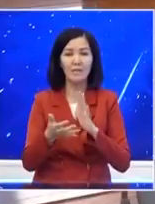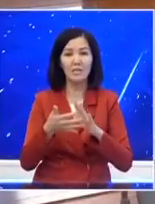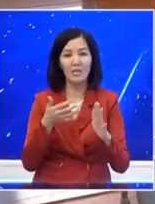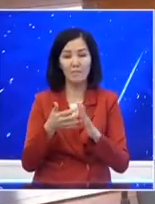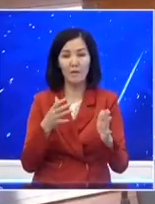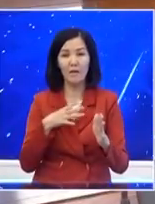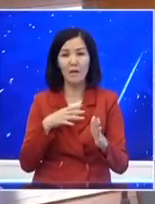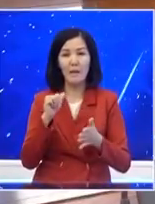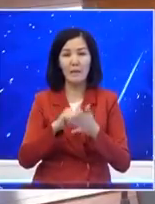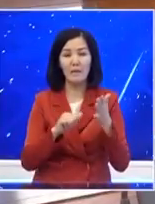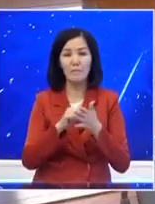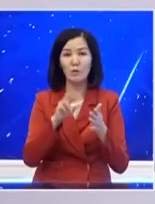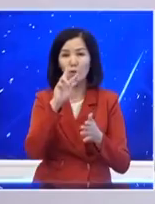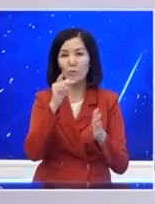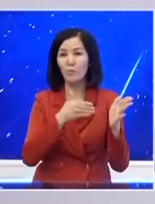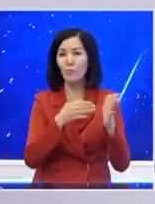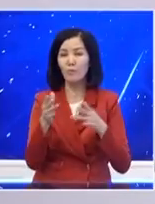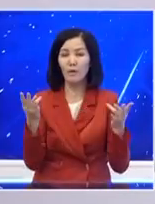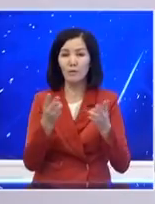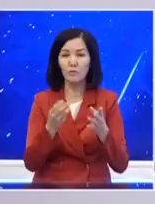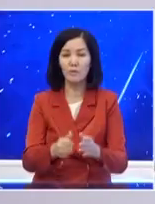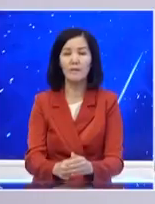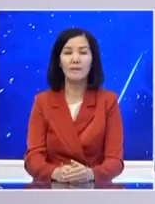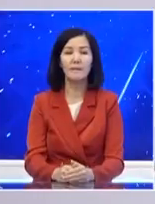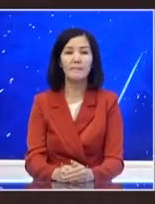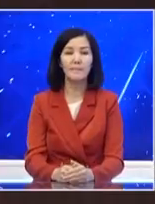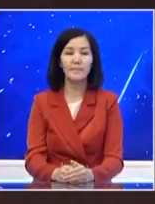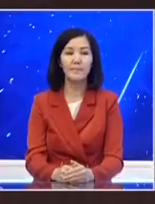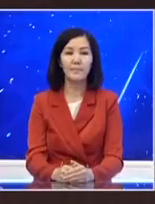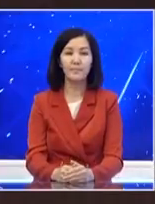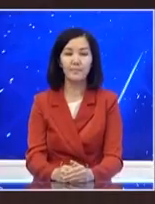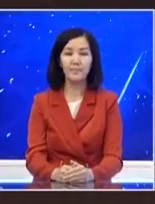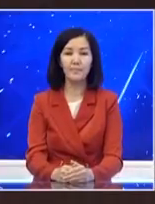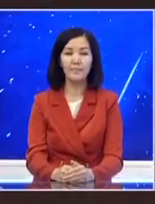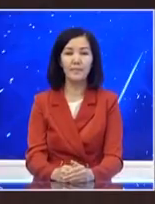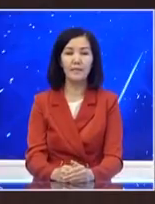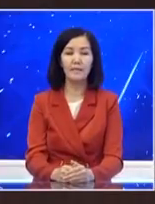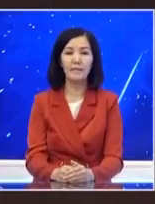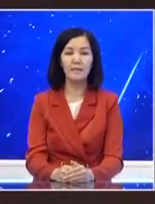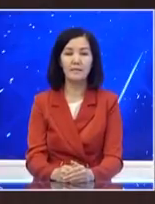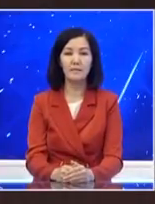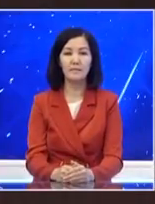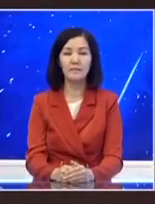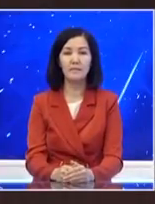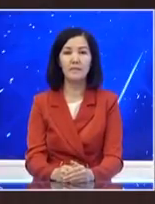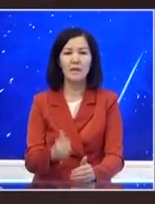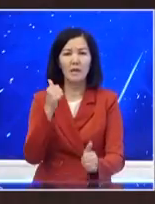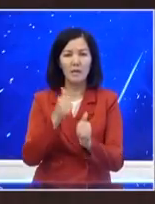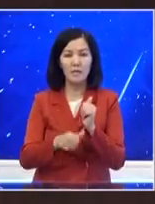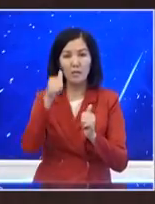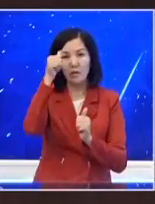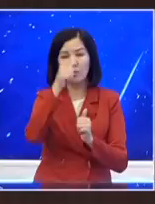болған. Олқылықтар биыл да қайталанбауы тиіс. И какие-то конкретные меры предлагаете? Жылда бір